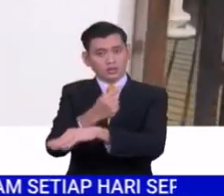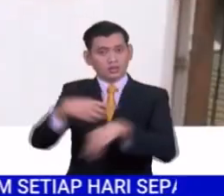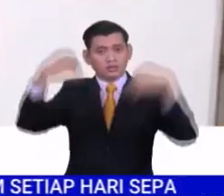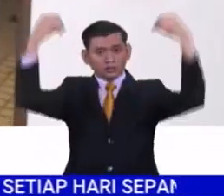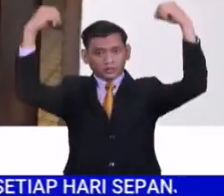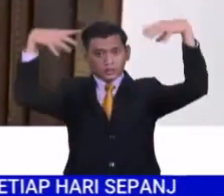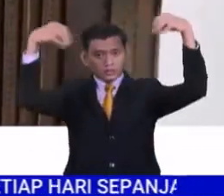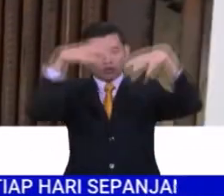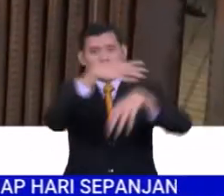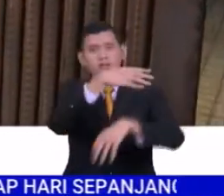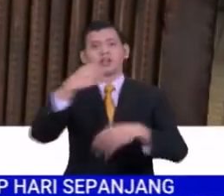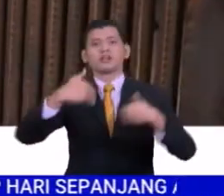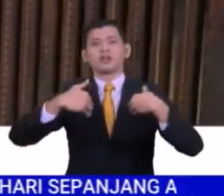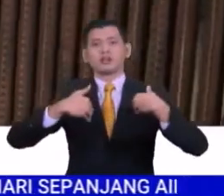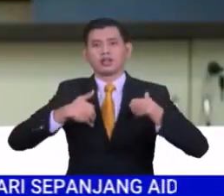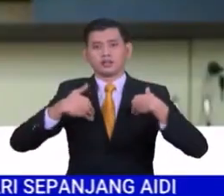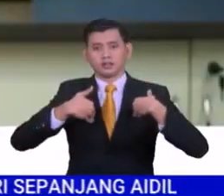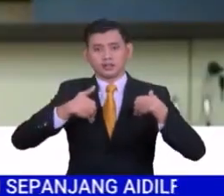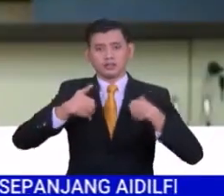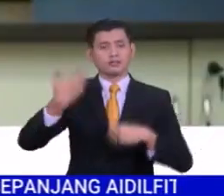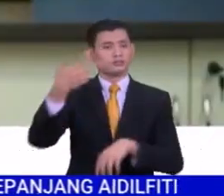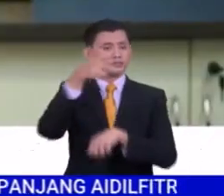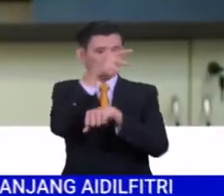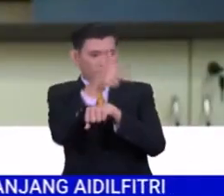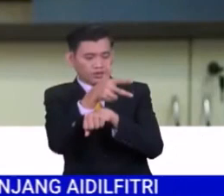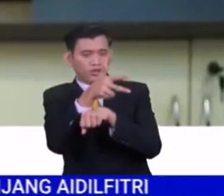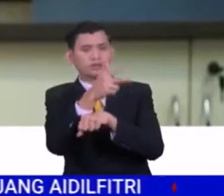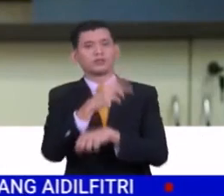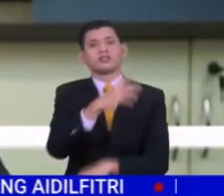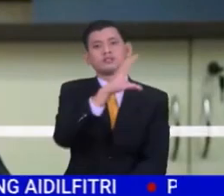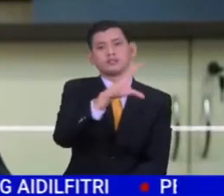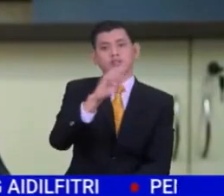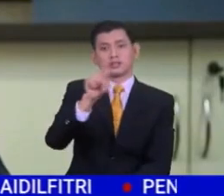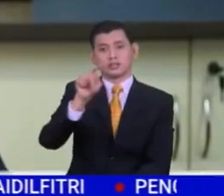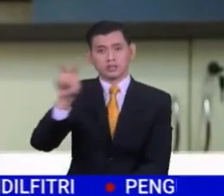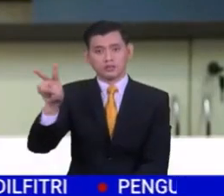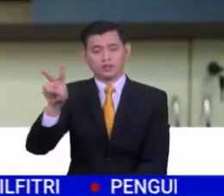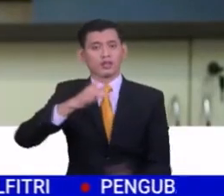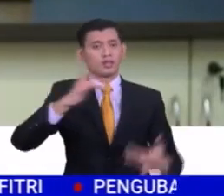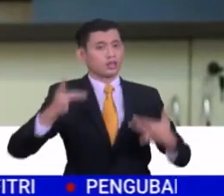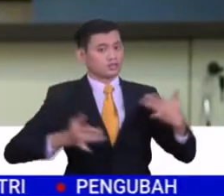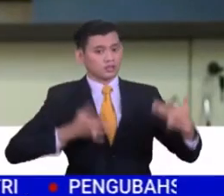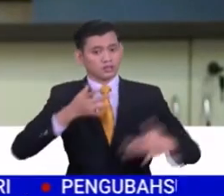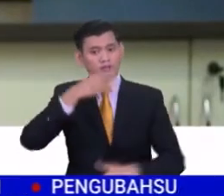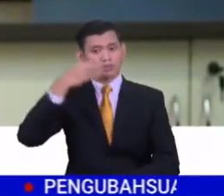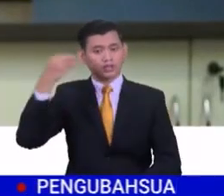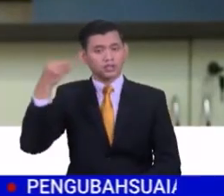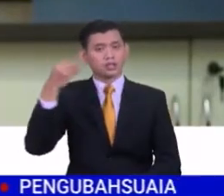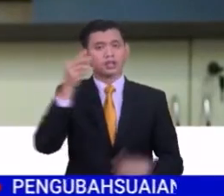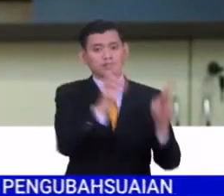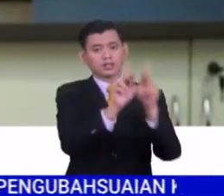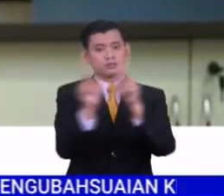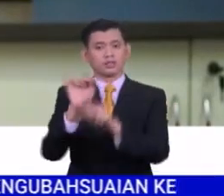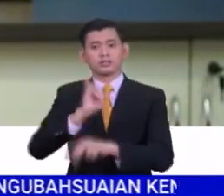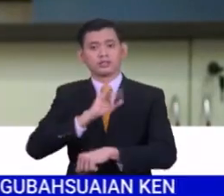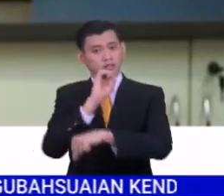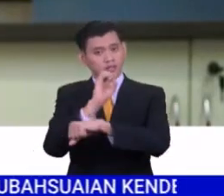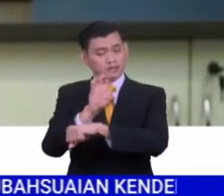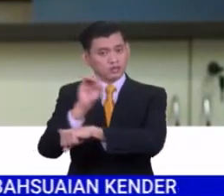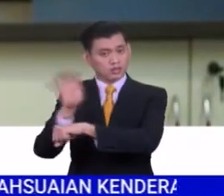serta memasang kamera litar tertutup. Yang begitu teruja untuk balik kampung ini, saya nasihatkan kepada mereka